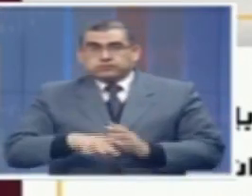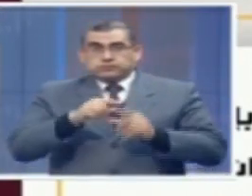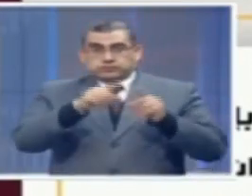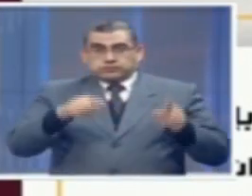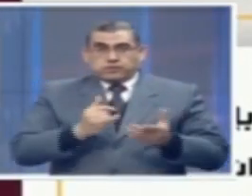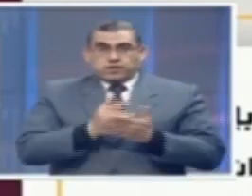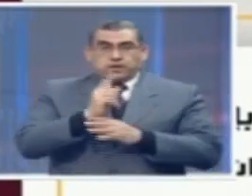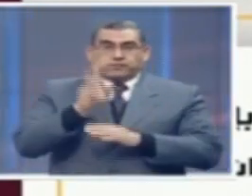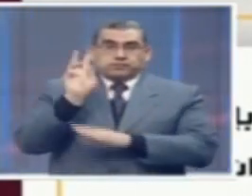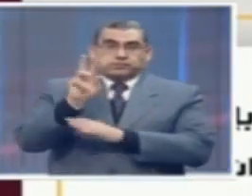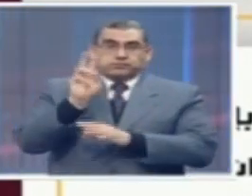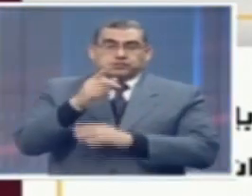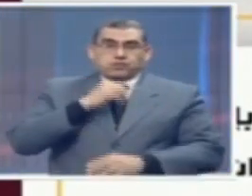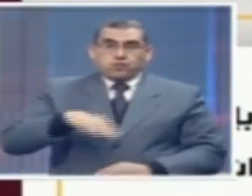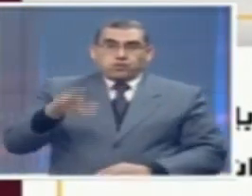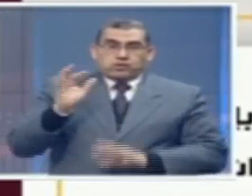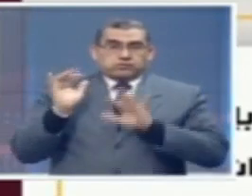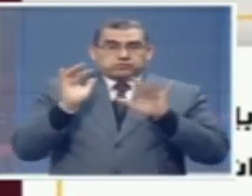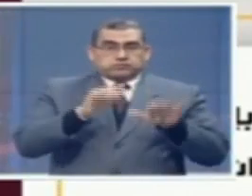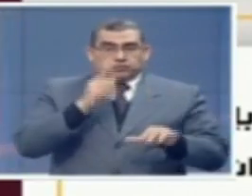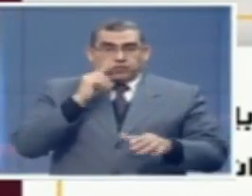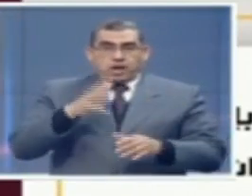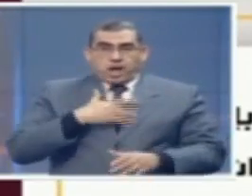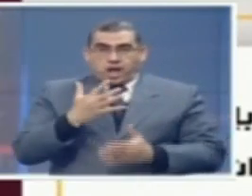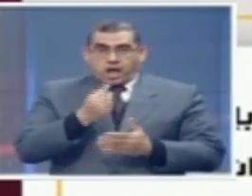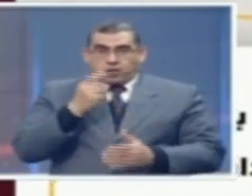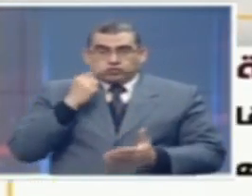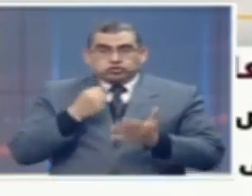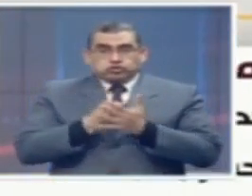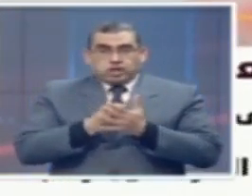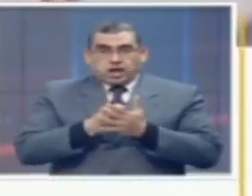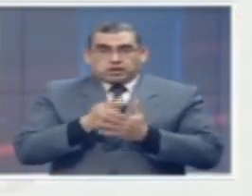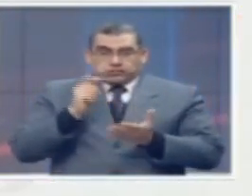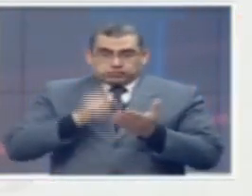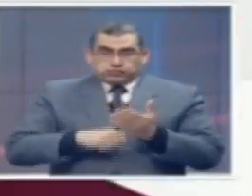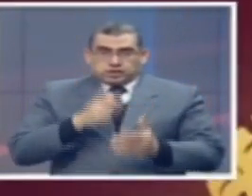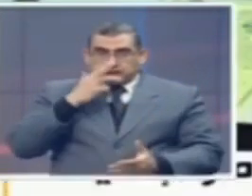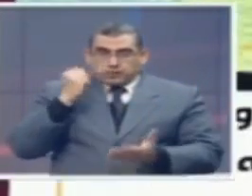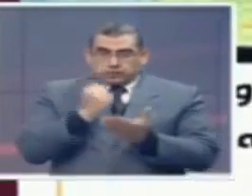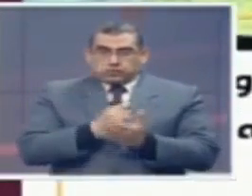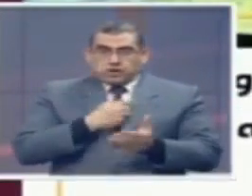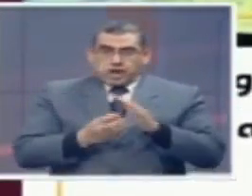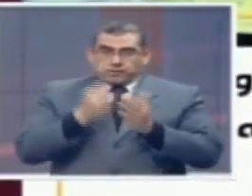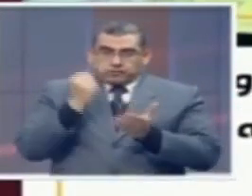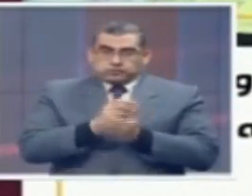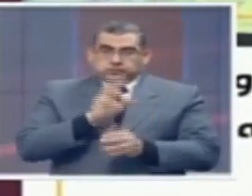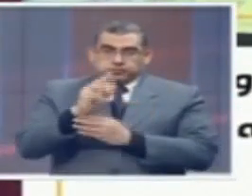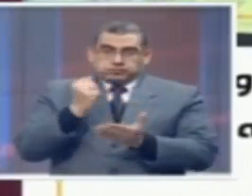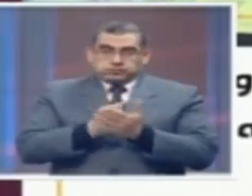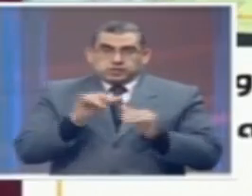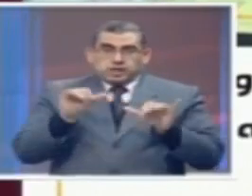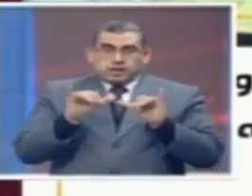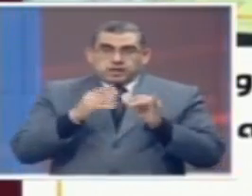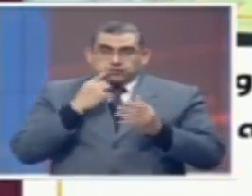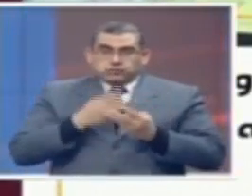في النصب والاحتيال على المواطنين راغب الحصول على شهادات معتمدة. وقد أعلن عن هذا الكيان على